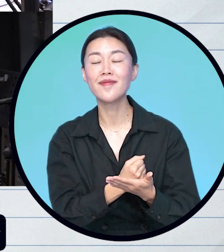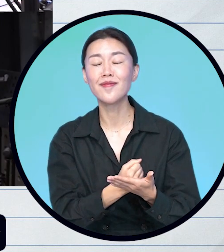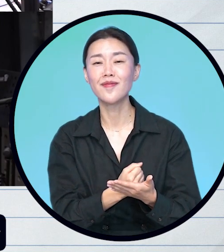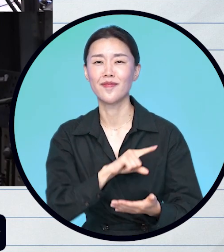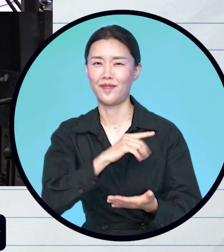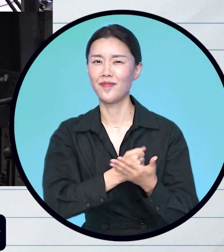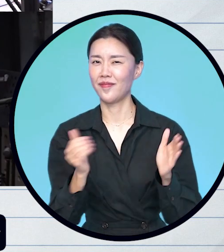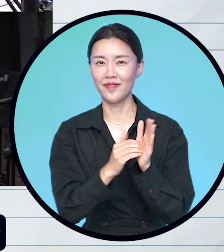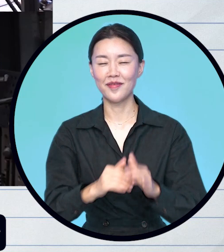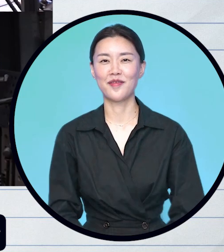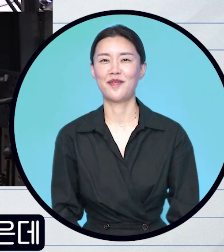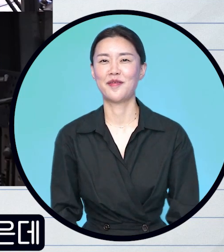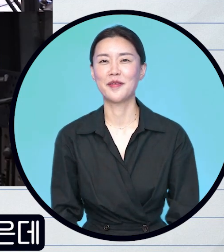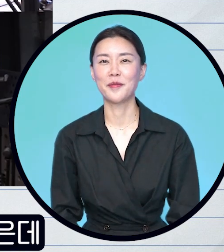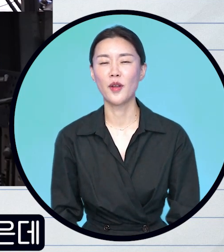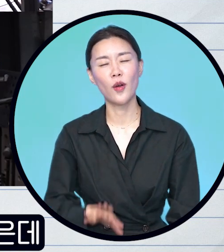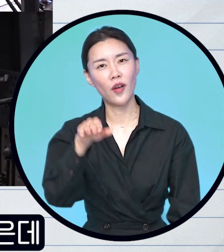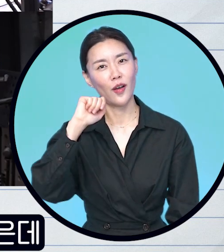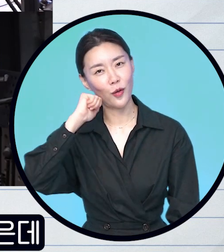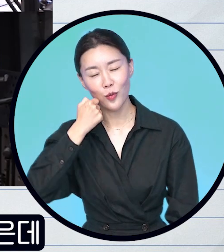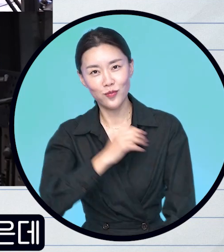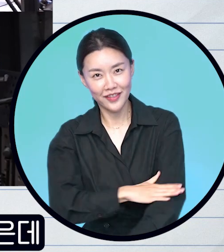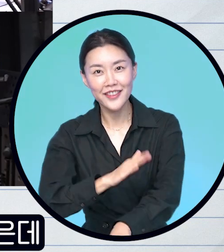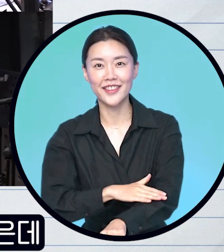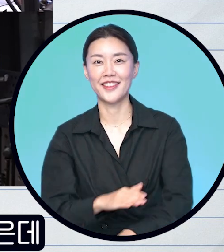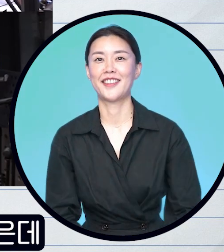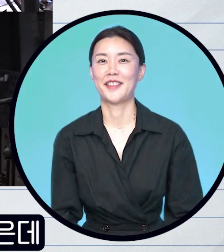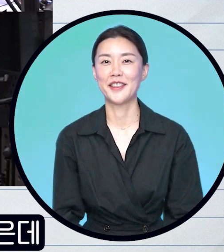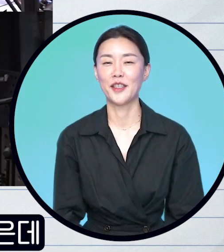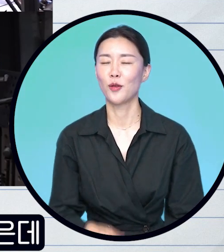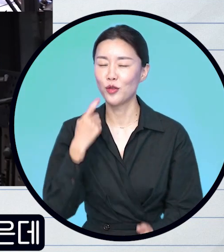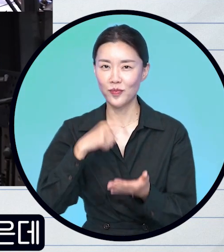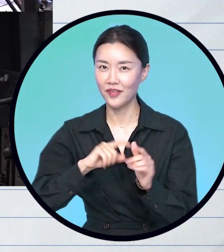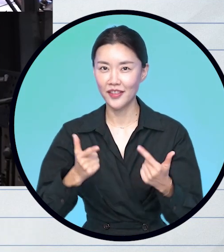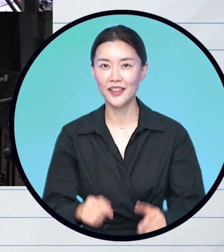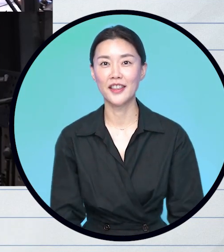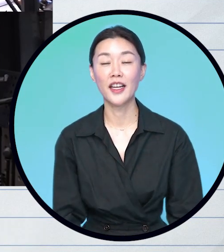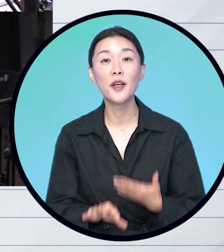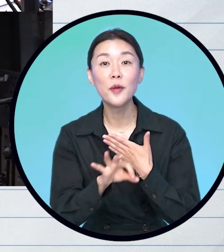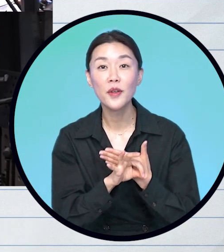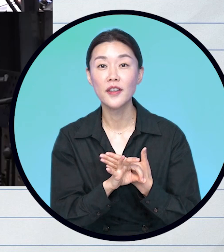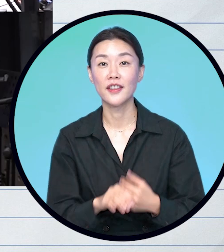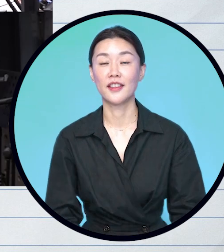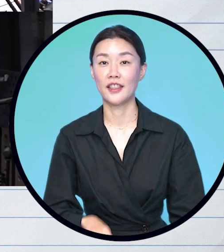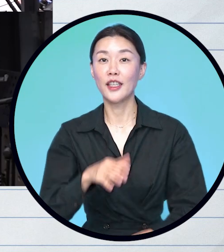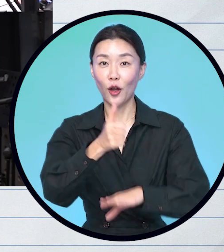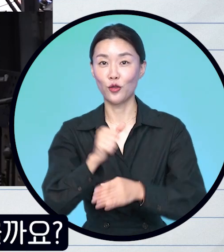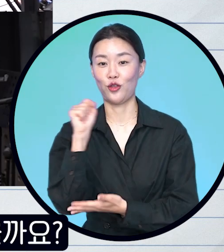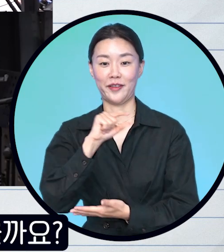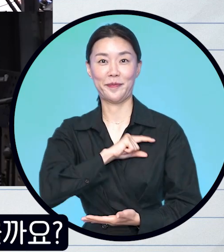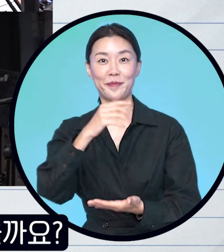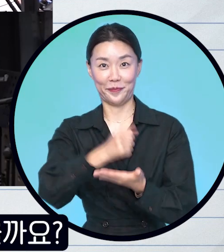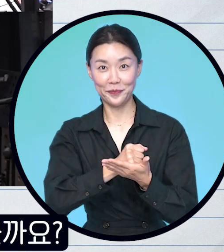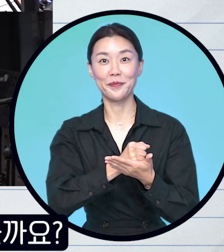번에 원샷 원킬로. 야 이거 어려운 건데 잘 해내셨네 원샷 원킬 쉽지 않은데 어떻게 그래서 그렇게 취득한 면허로